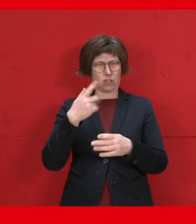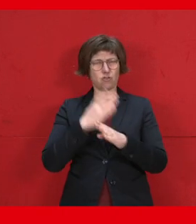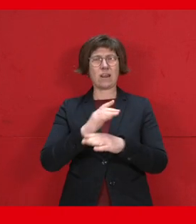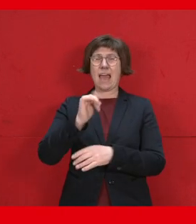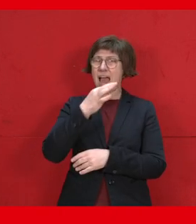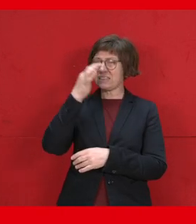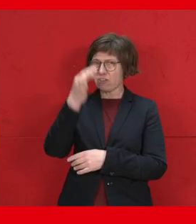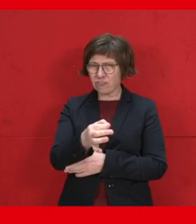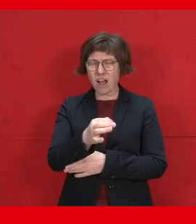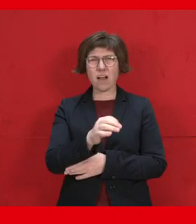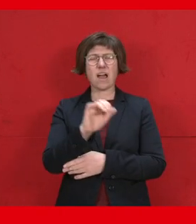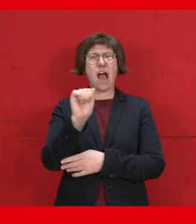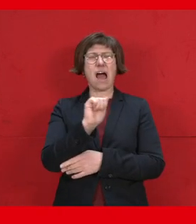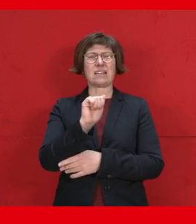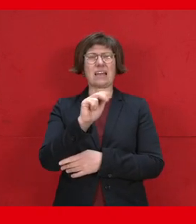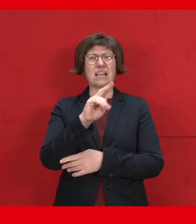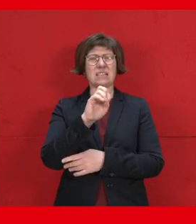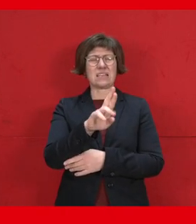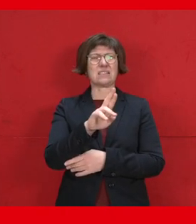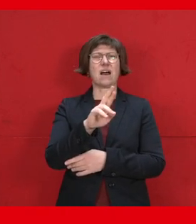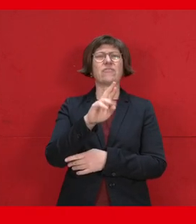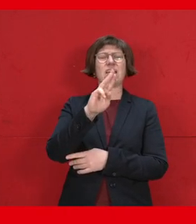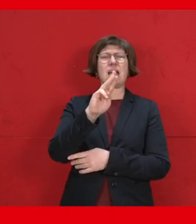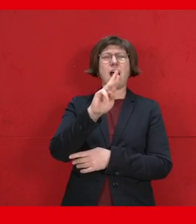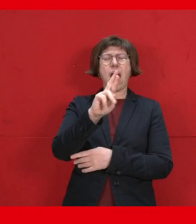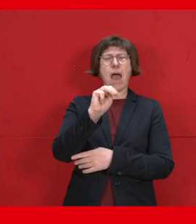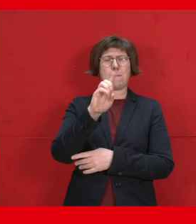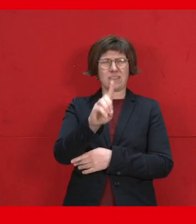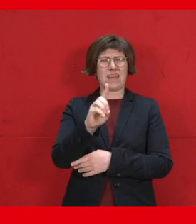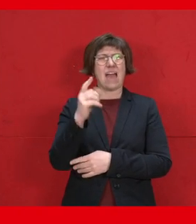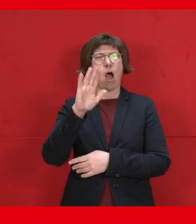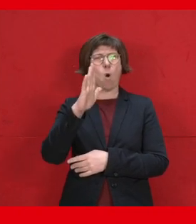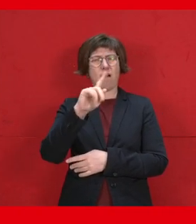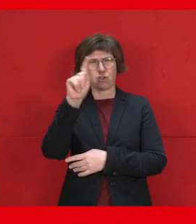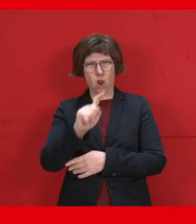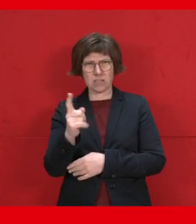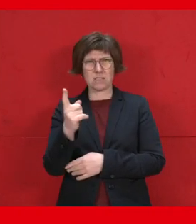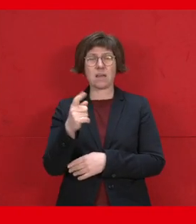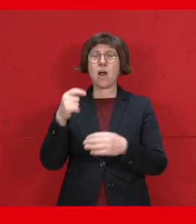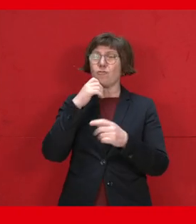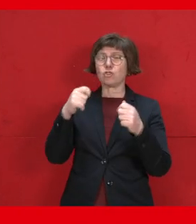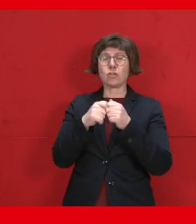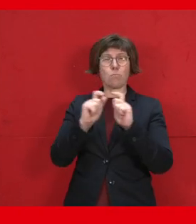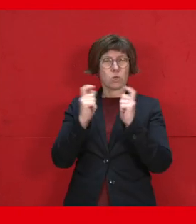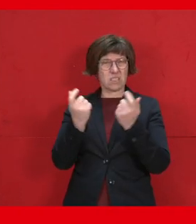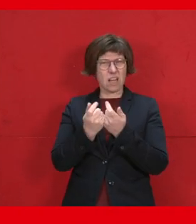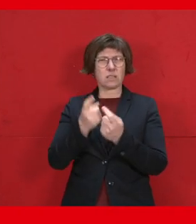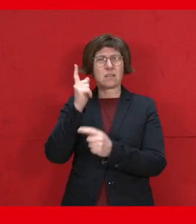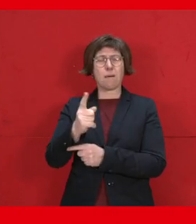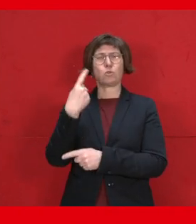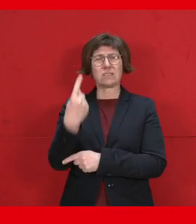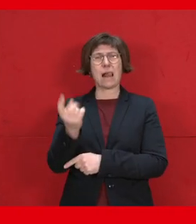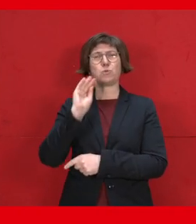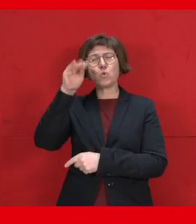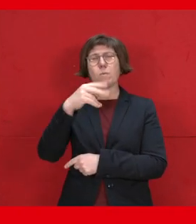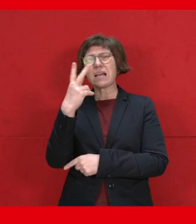die erste Frage kommt von Andreas Niesmann von RND an Olaf Scholz. Um Bundeskanzler zu werden, müssen Sie deutlich